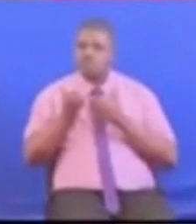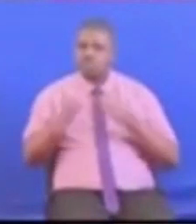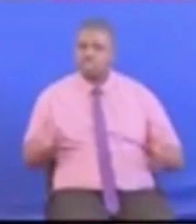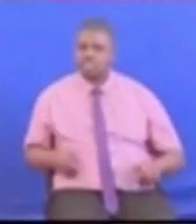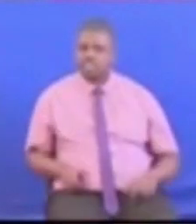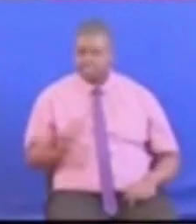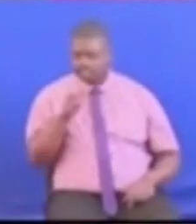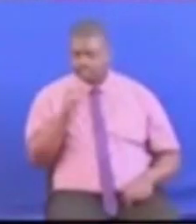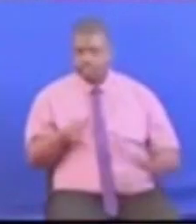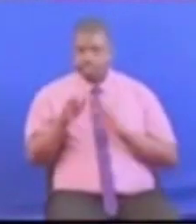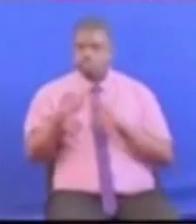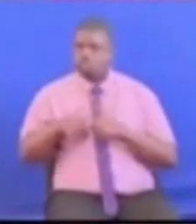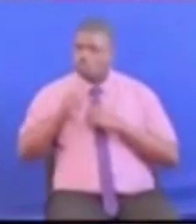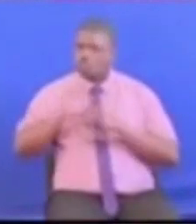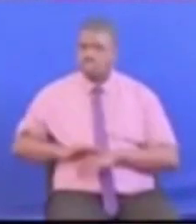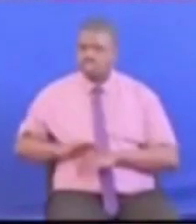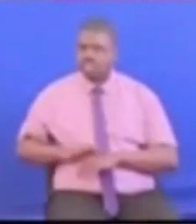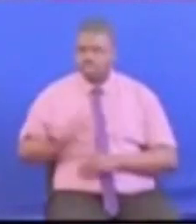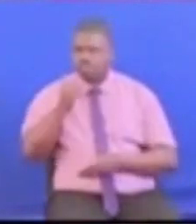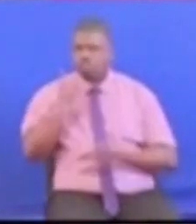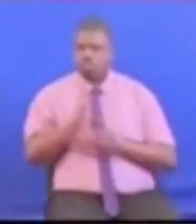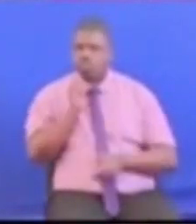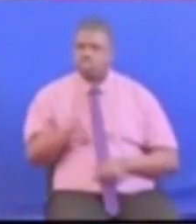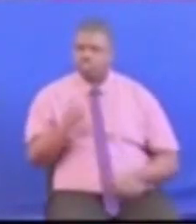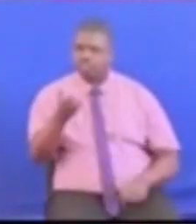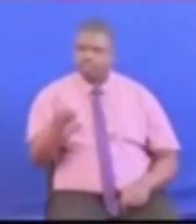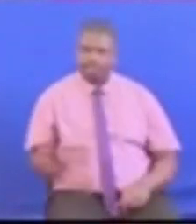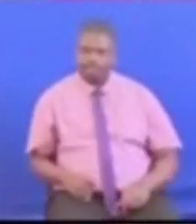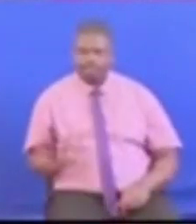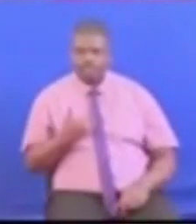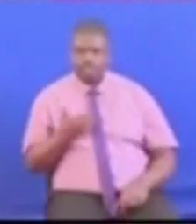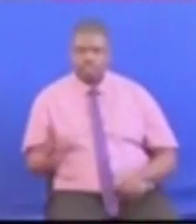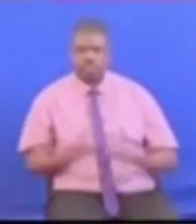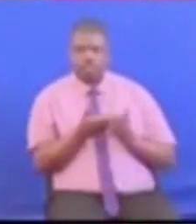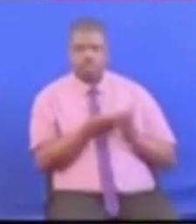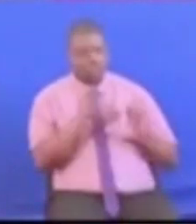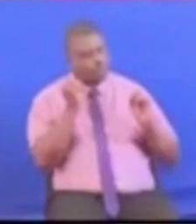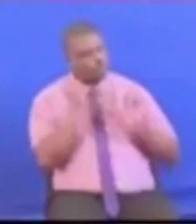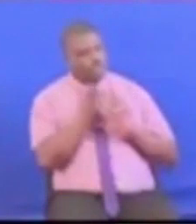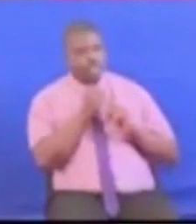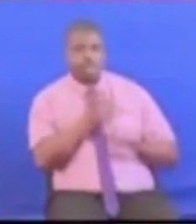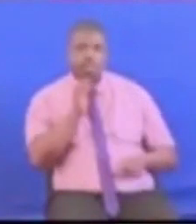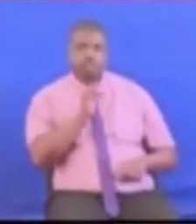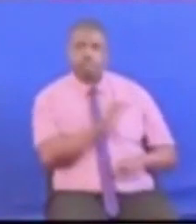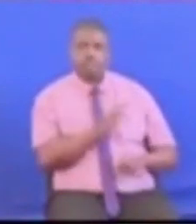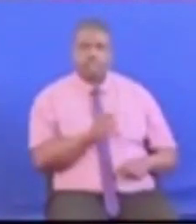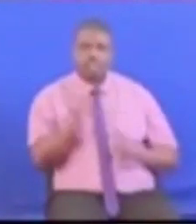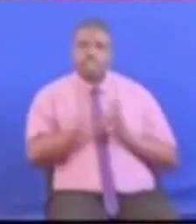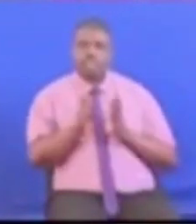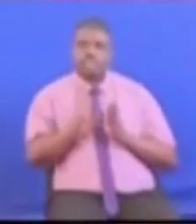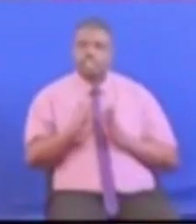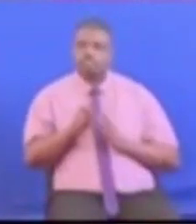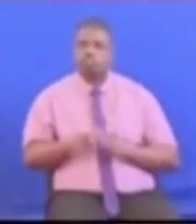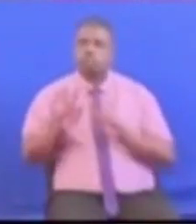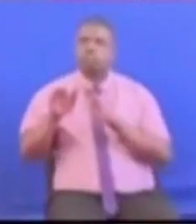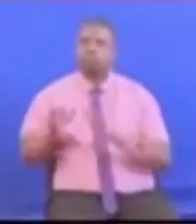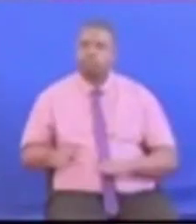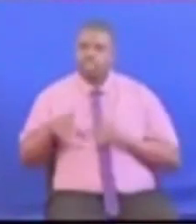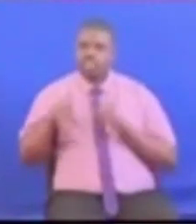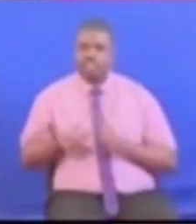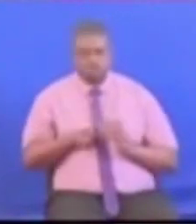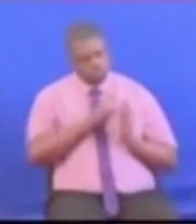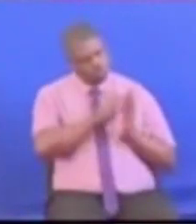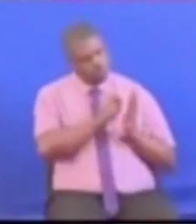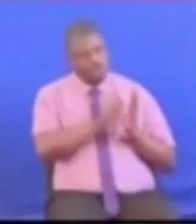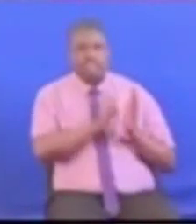ambaye hataridhika na uamuzi wa spika anatakiwa kuwasilisha malalamiko yake kwa katibu wa bunge kwa